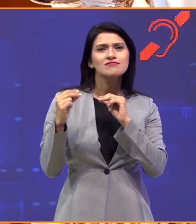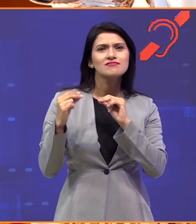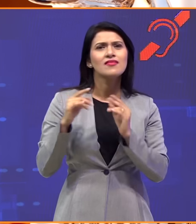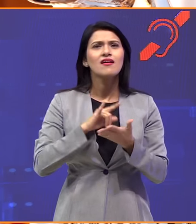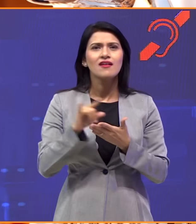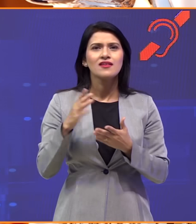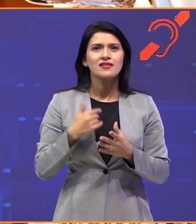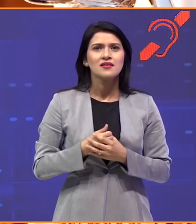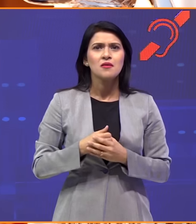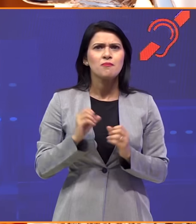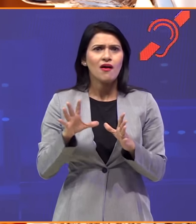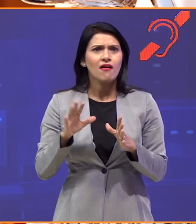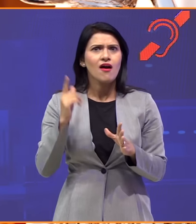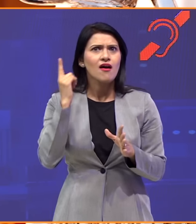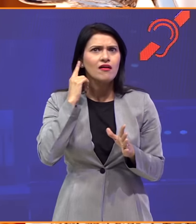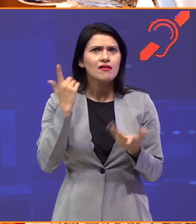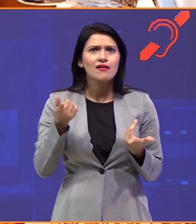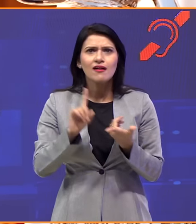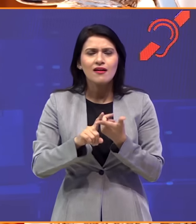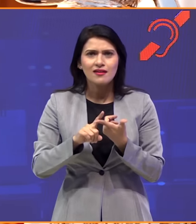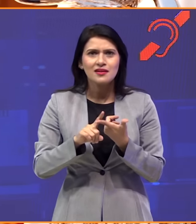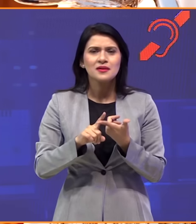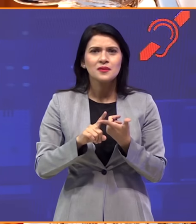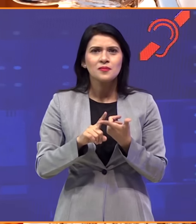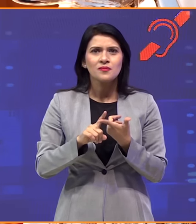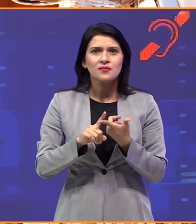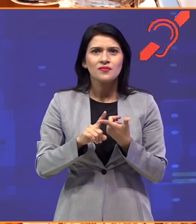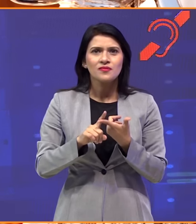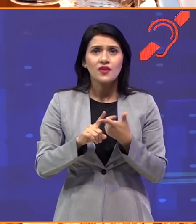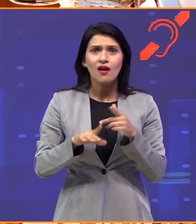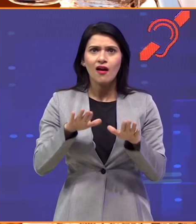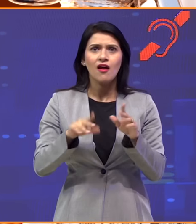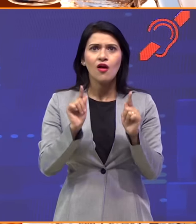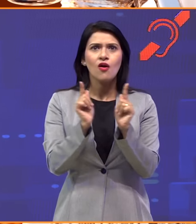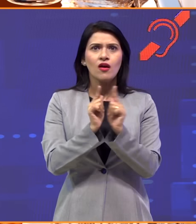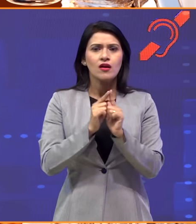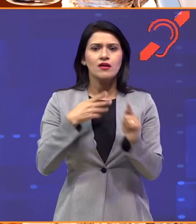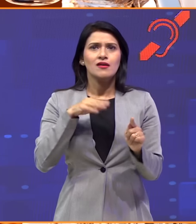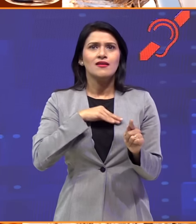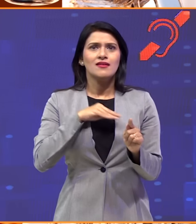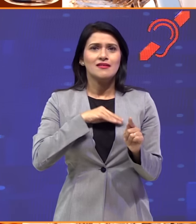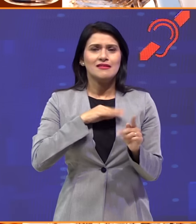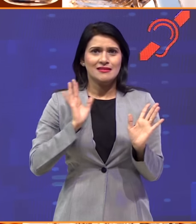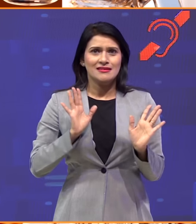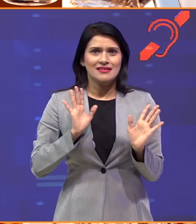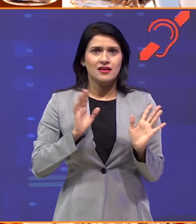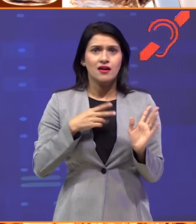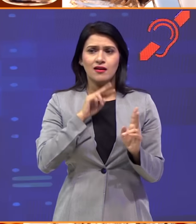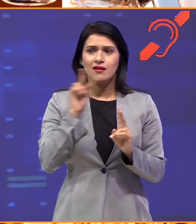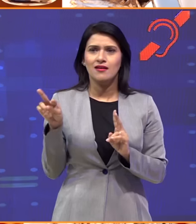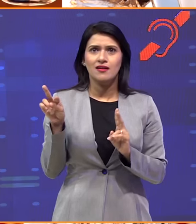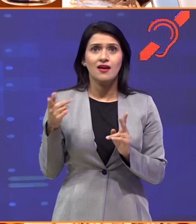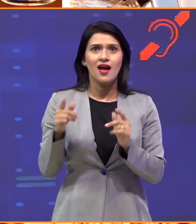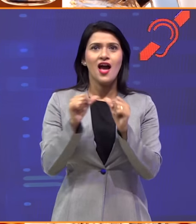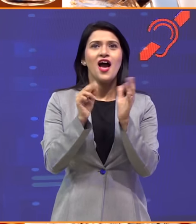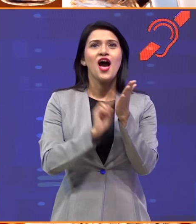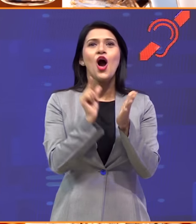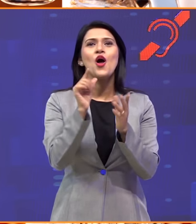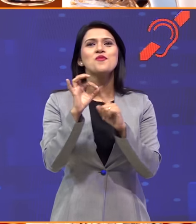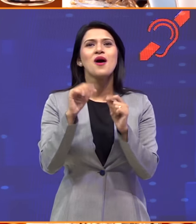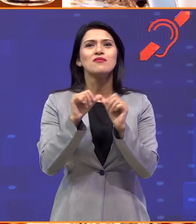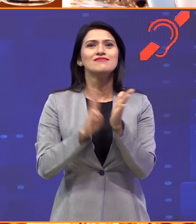अचानक से आवाज आई वो हिली और इधर इधर मैं घबराया ऐसे करके दूसरी तरफ देखा अनुपम